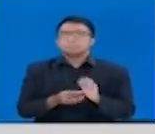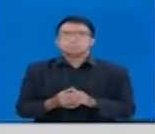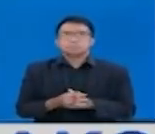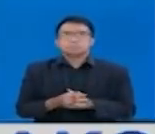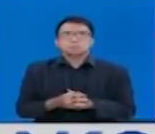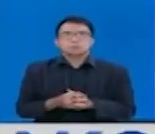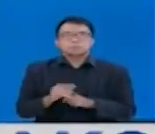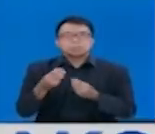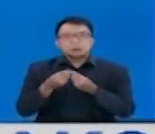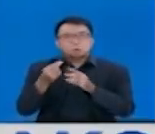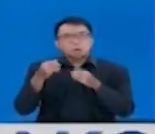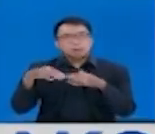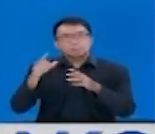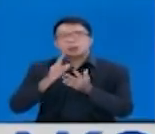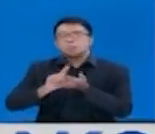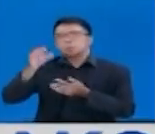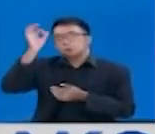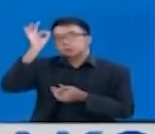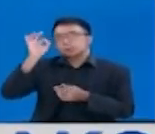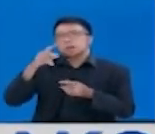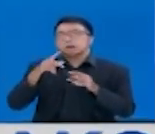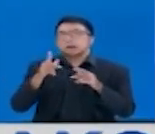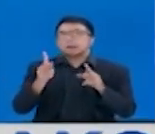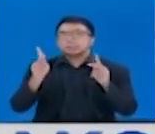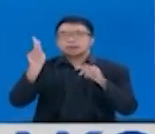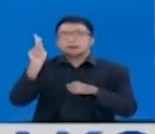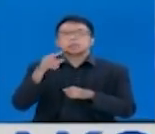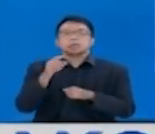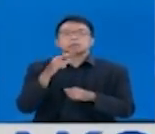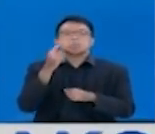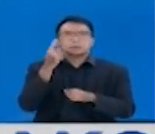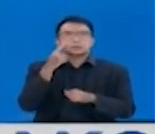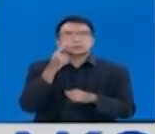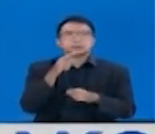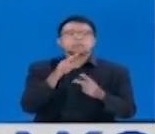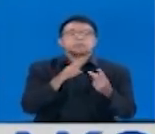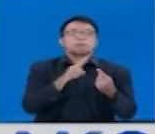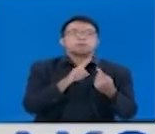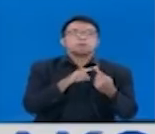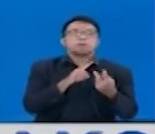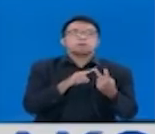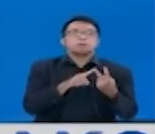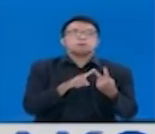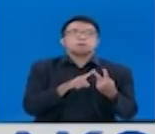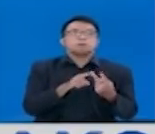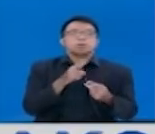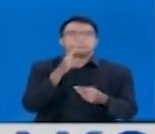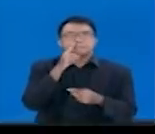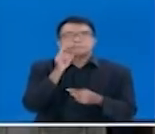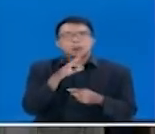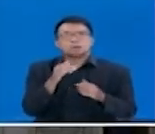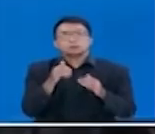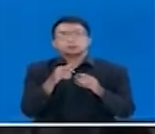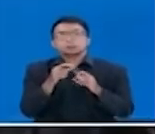ke Polres Klaten. 10 saksi termasuk Satpam dan pegawai Bank Jawa Tengah telah diperiksa polisi. Dari Klaten,